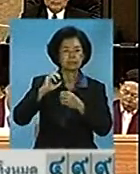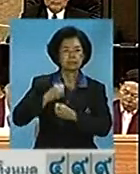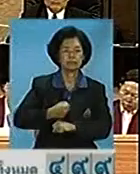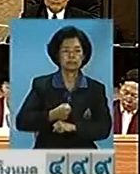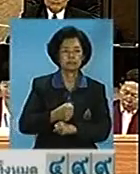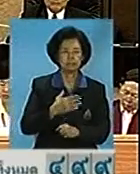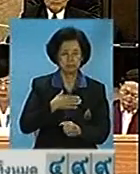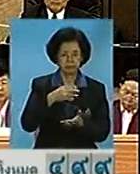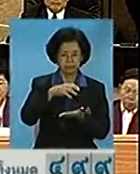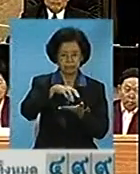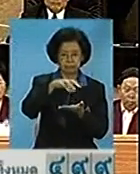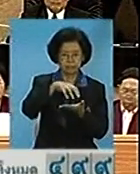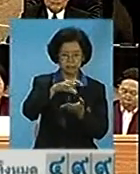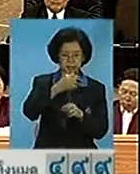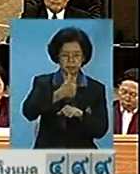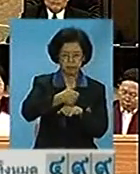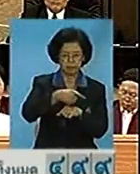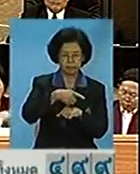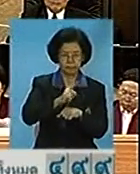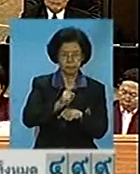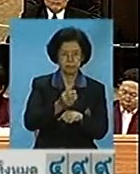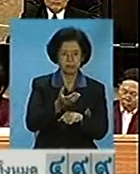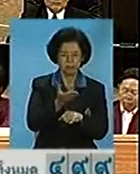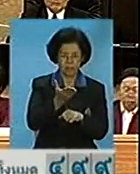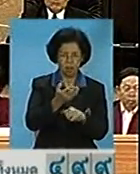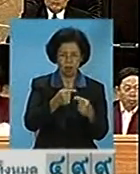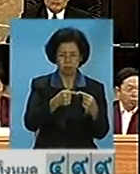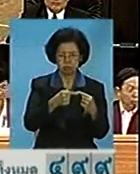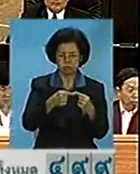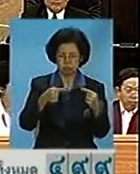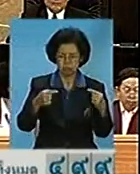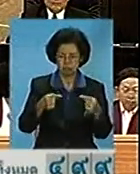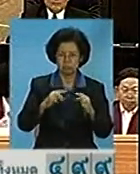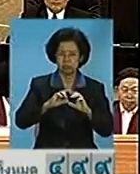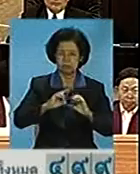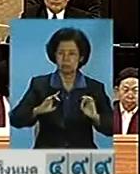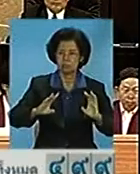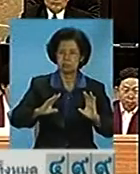กราบเรียนท่านประธานอย่างนี้ฮะผมขออนุญาตโต้แย้งกับท่านกรรมาธิการที่ชี้แจงเมื่อสักครู่เนี่ย